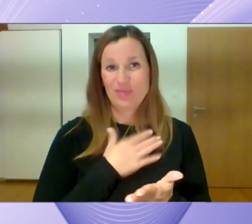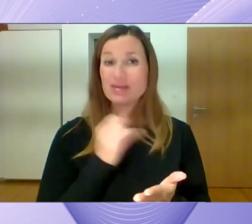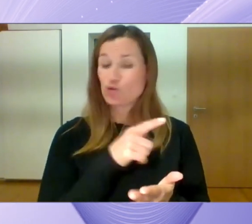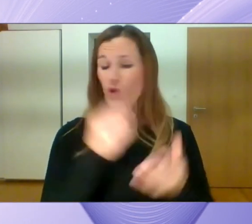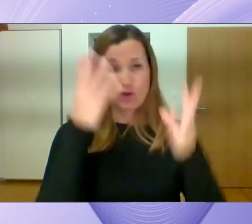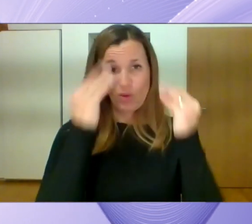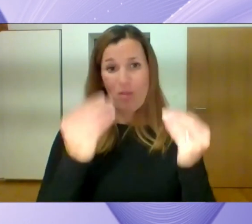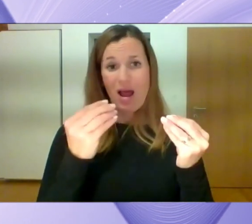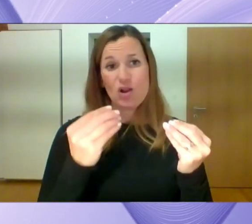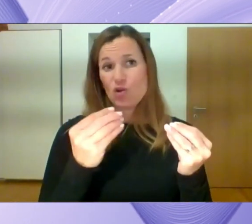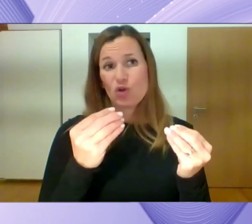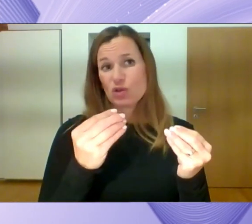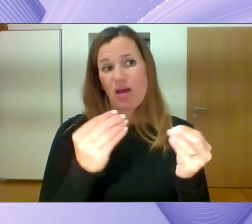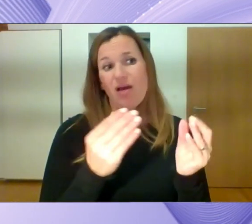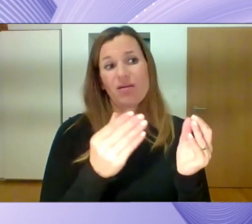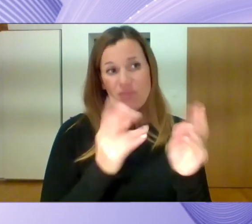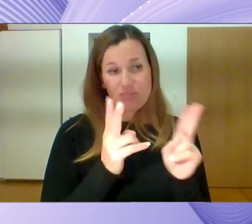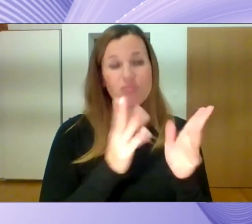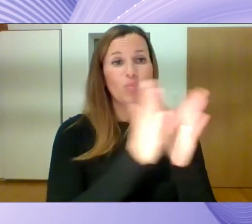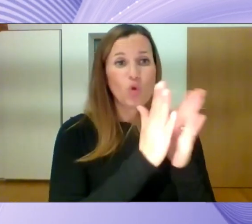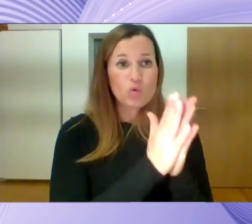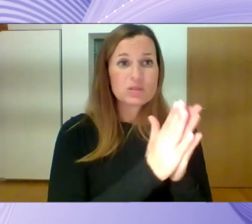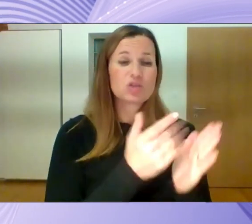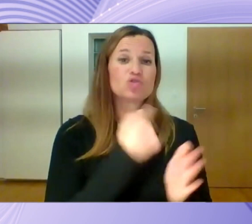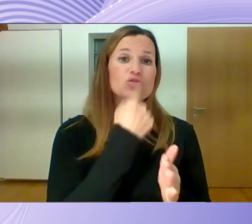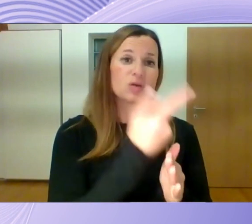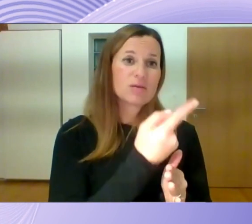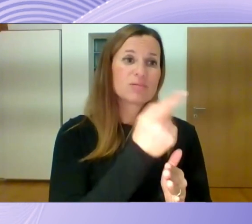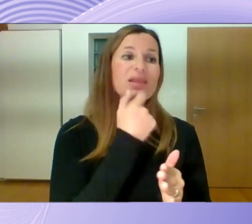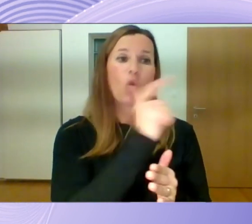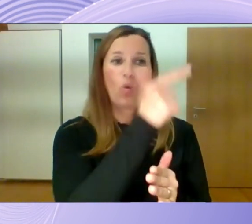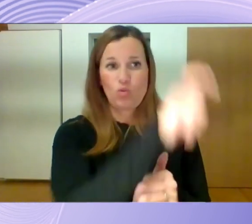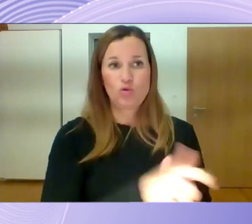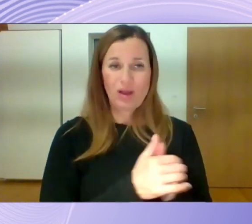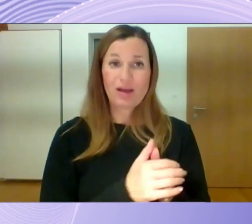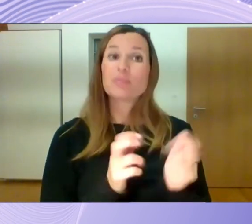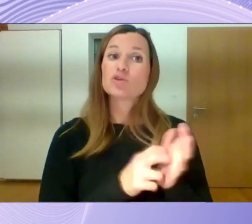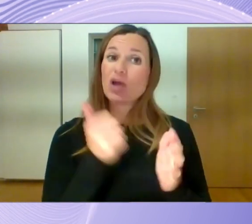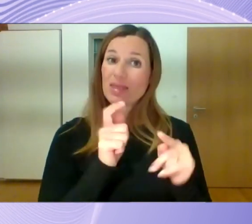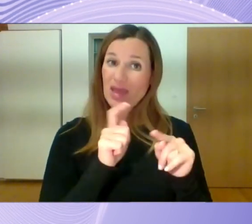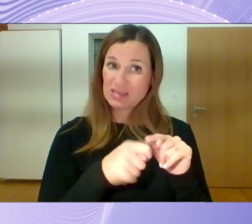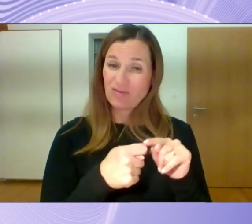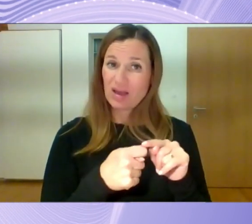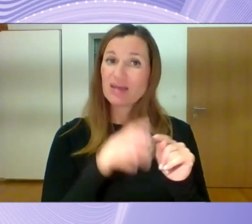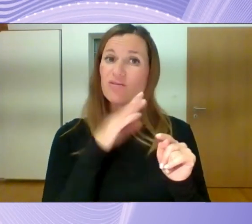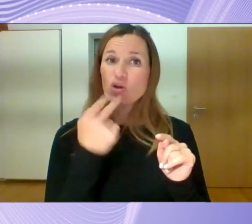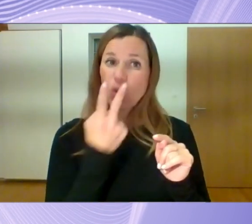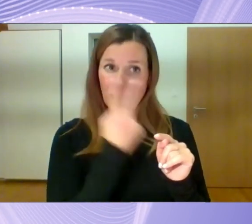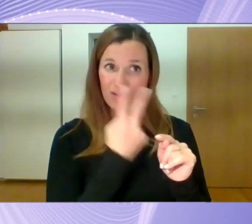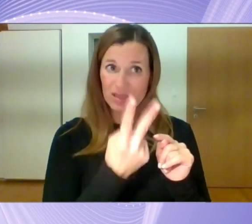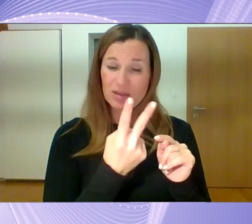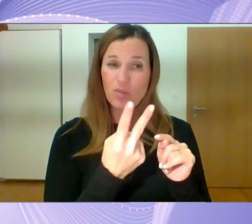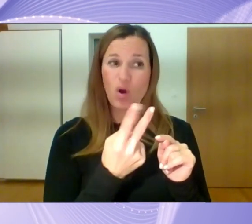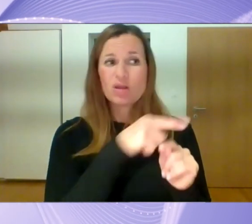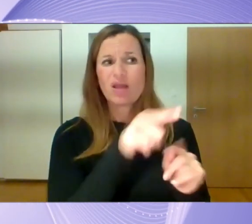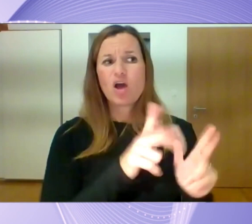prosi, reče drugim. Je pa še ena stvar, ki jo velikokrat srečamo pri svojcih, je, da čakajo,